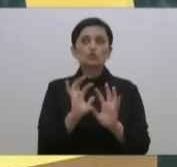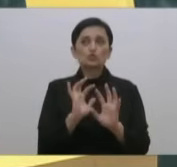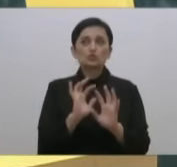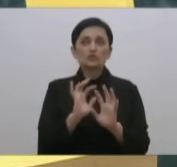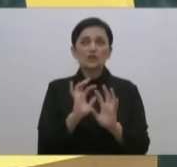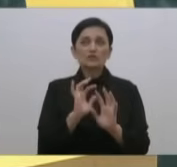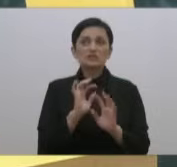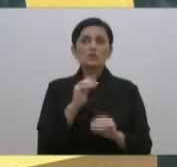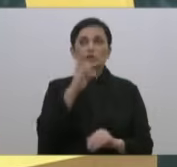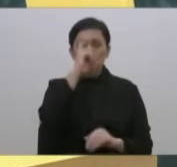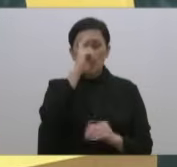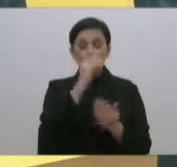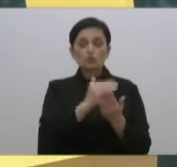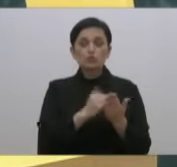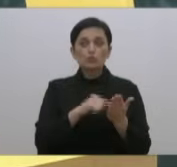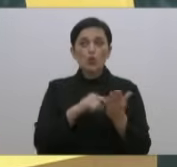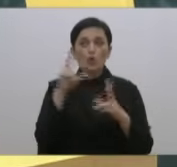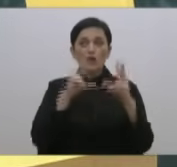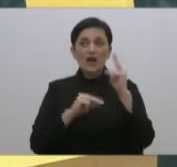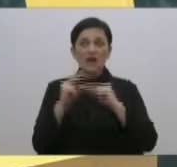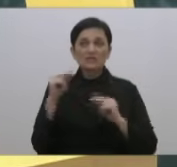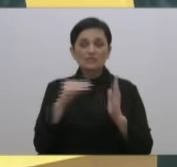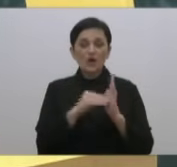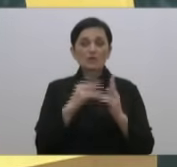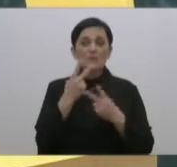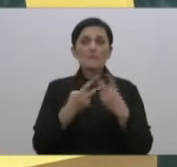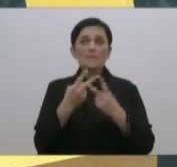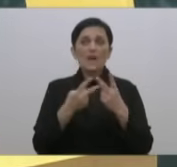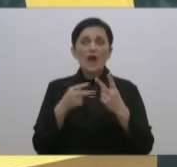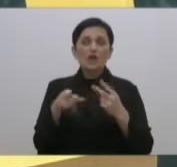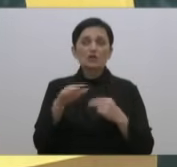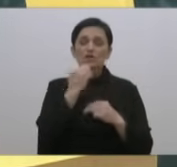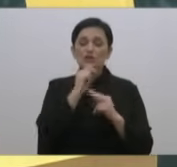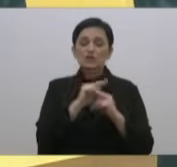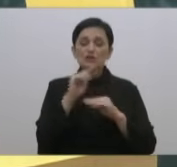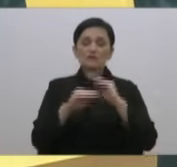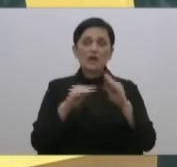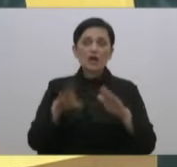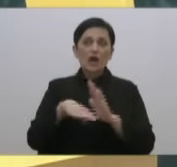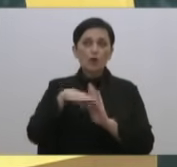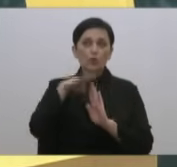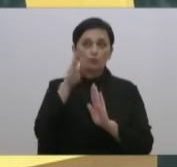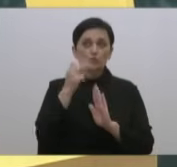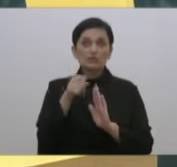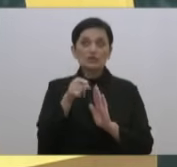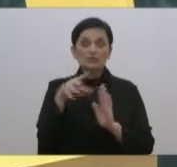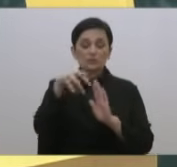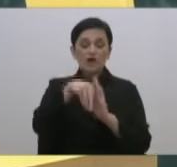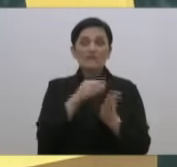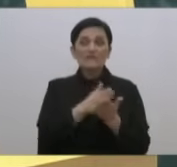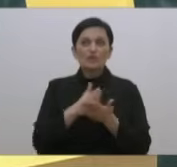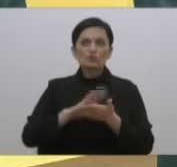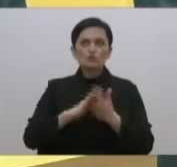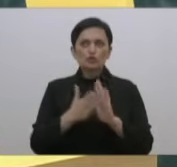ზრუნვას. Კერძოდ, სამთავრობო პროგრამით გათვალისწინებული პენიტენციურ დაწესებულებაში ინფრასტრუქტურის გაუმჯობესება და ამ დაწესებულებაში